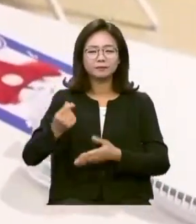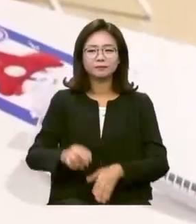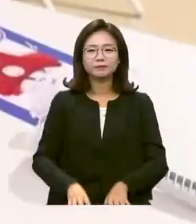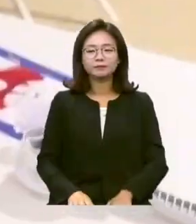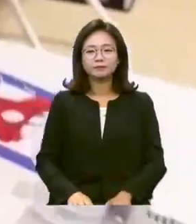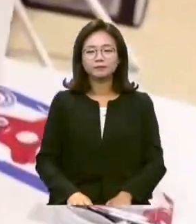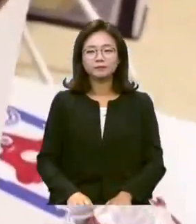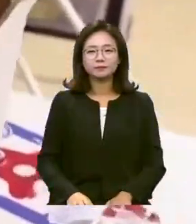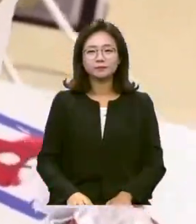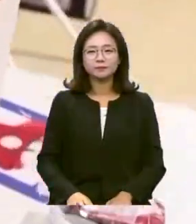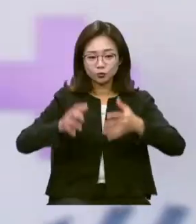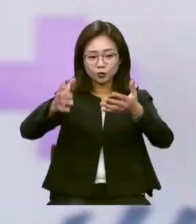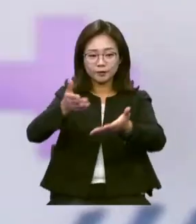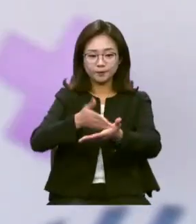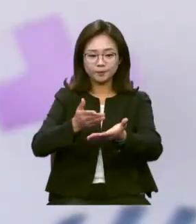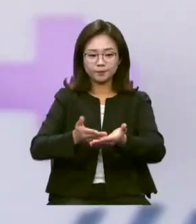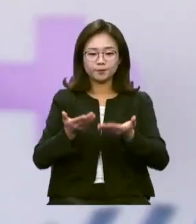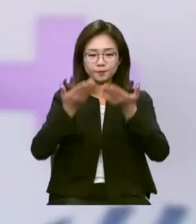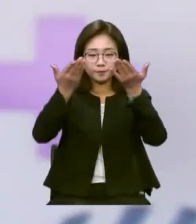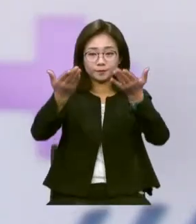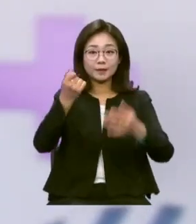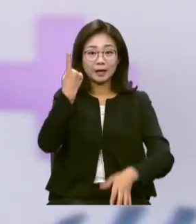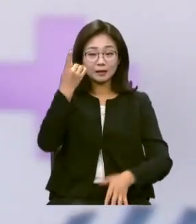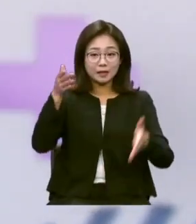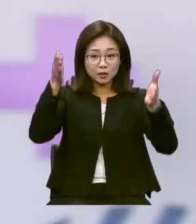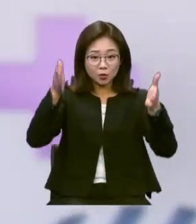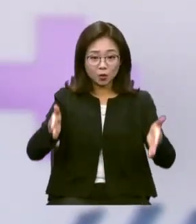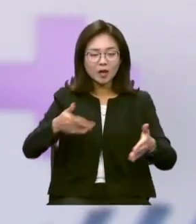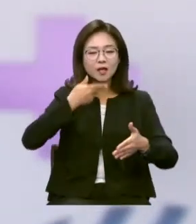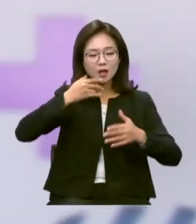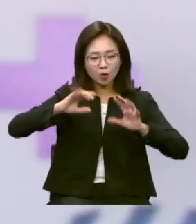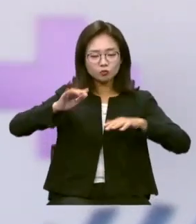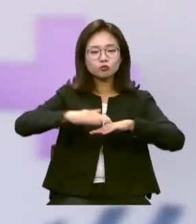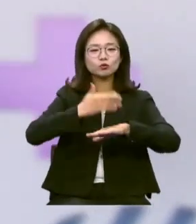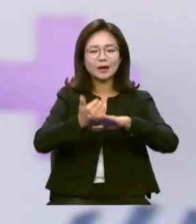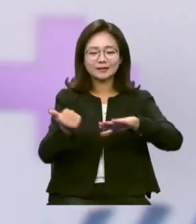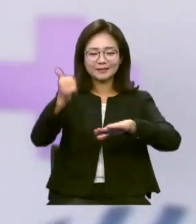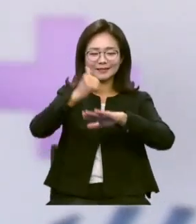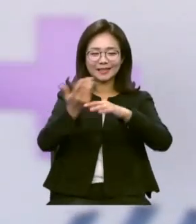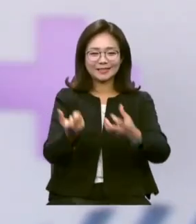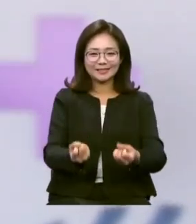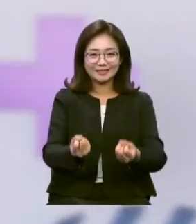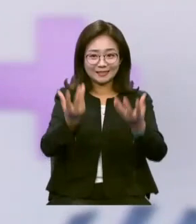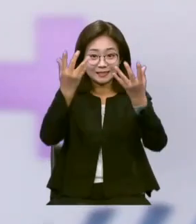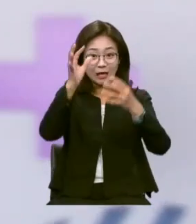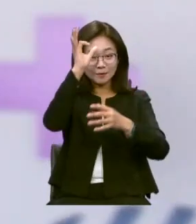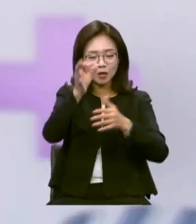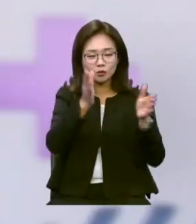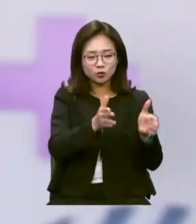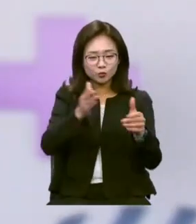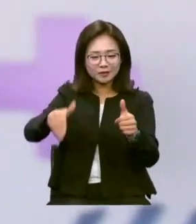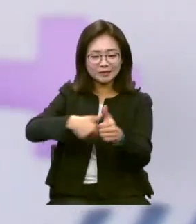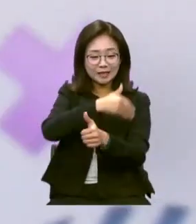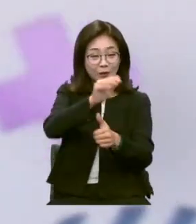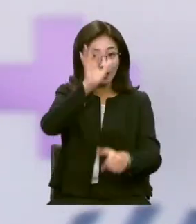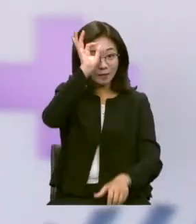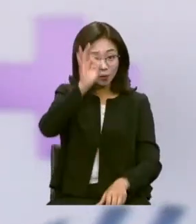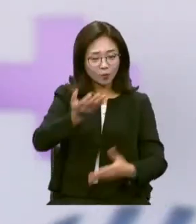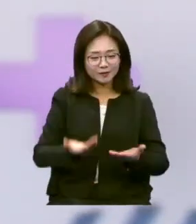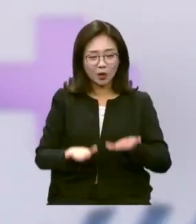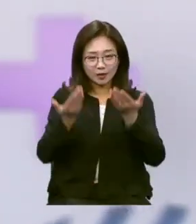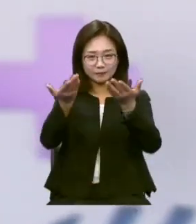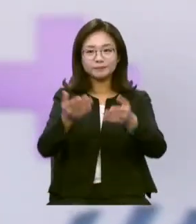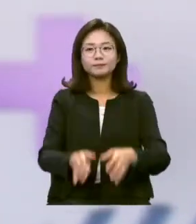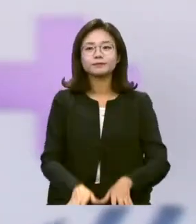팔린다고 하네요. 한 달도 채 남지 않은 새 영국 국왕의 대관식. 틈날 때마다 그 준비 상황 이모저모를 전해드리고